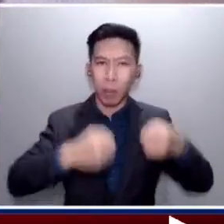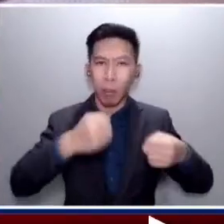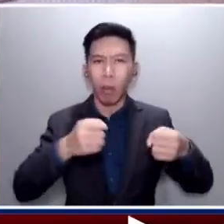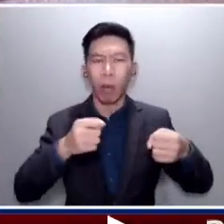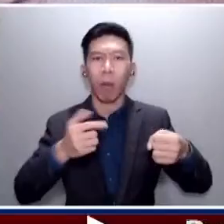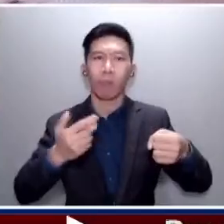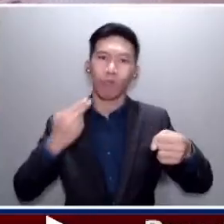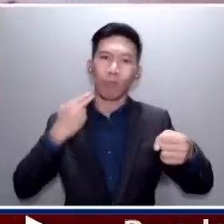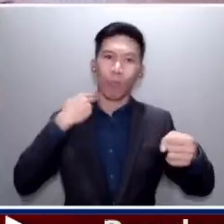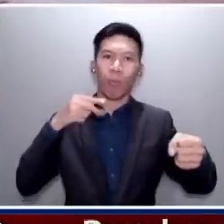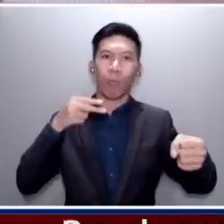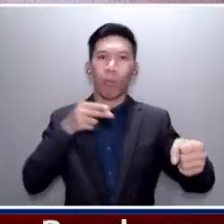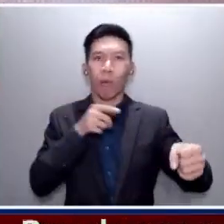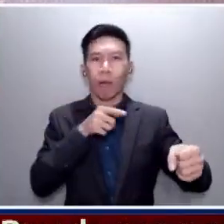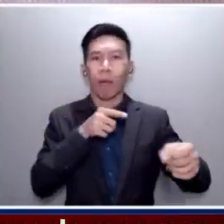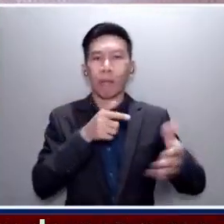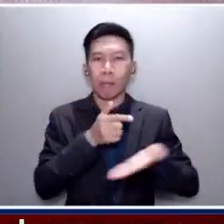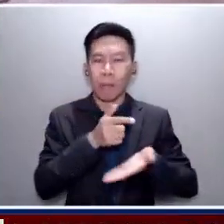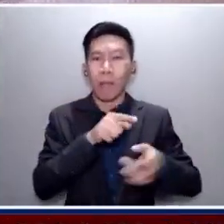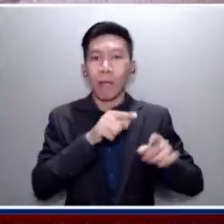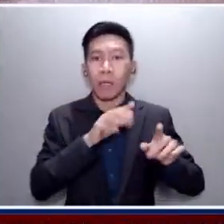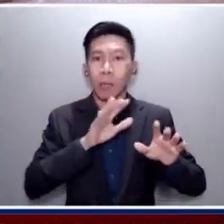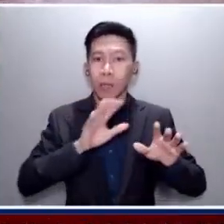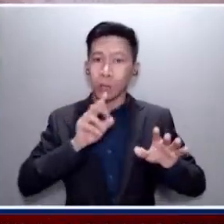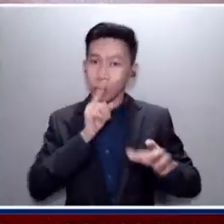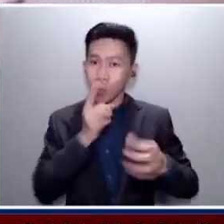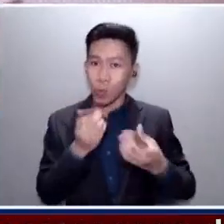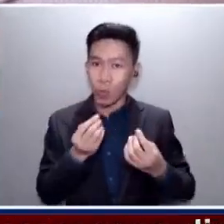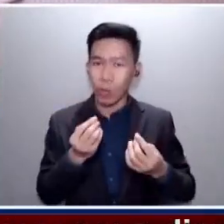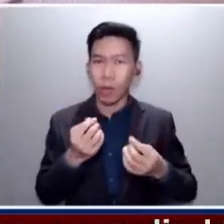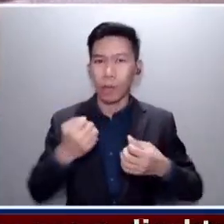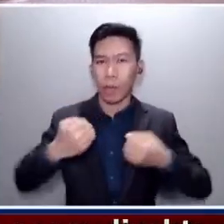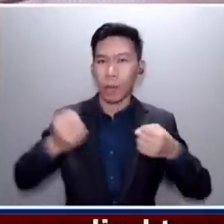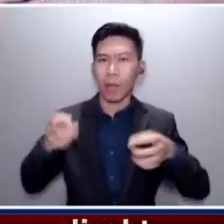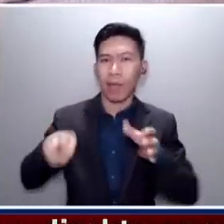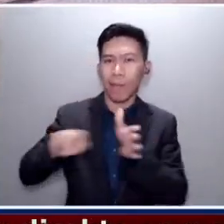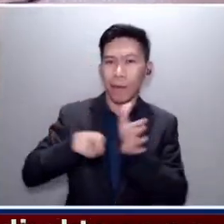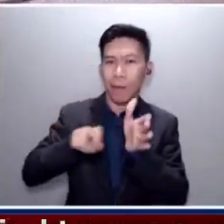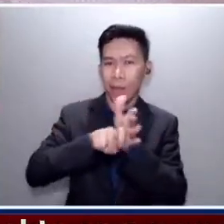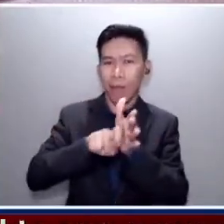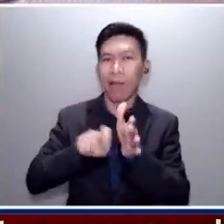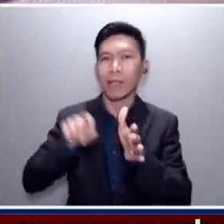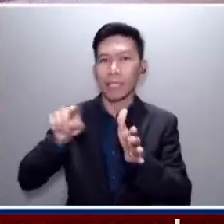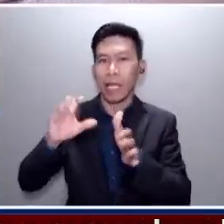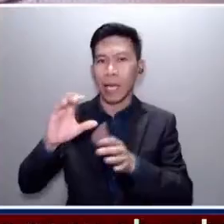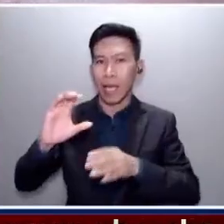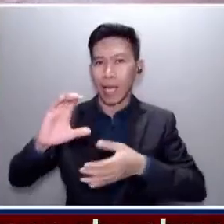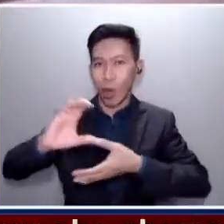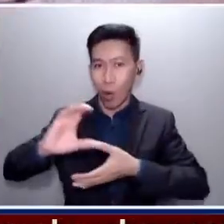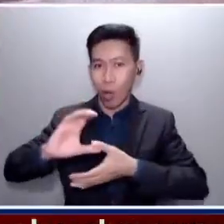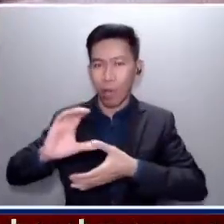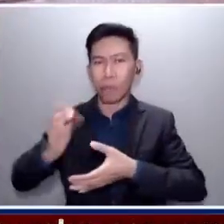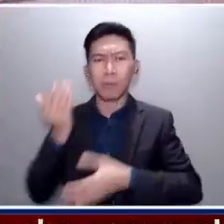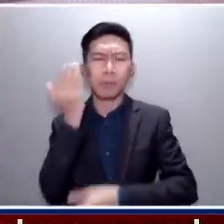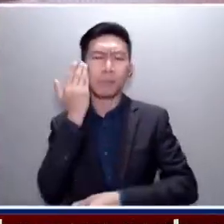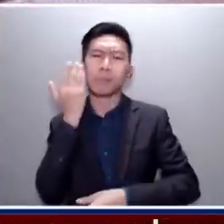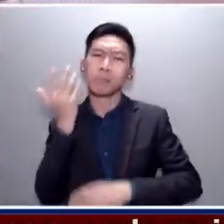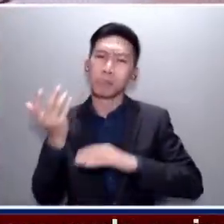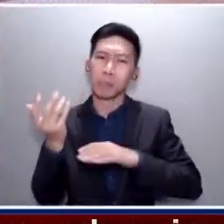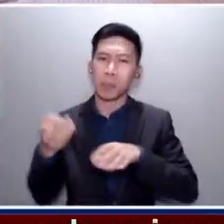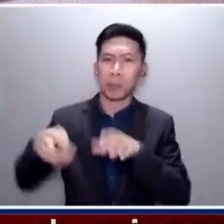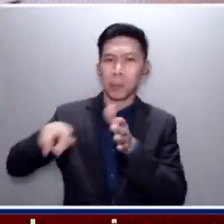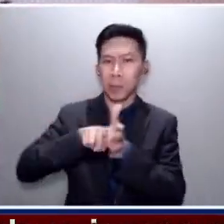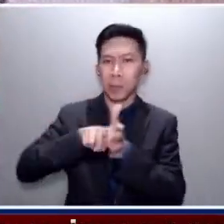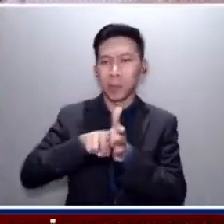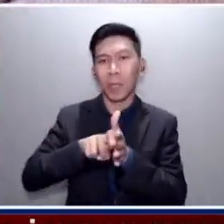Mejulio, sumakay ang dalawang suspect sa Caloocan na nagpanggap na pasahero, pero sa kalagitnaan ng biyahe, nagdeklara ng hold-up ang